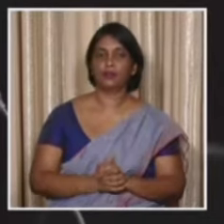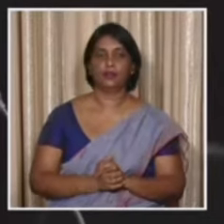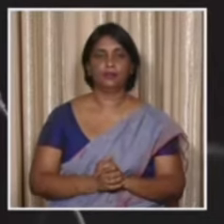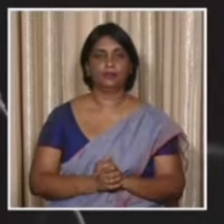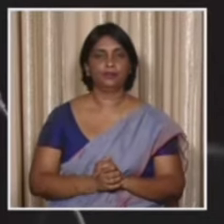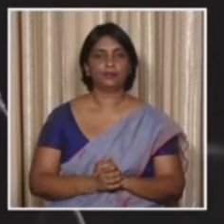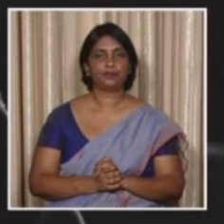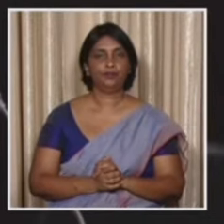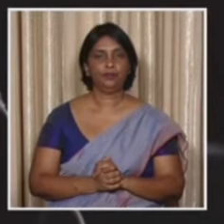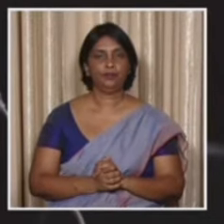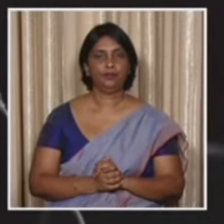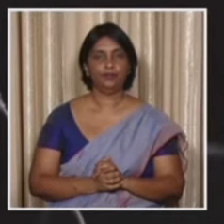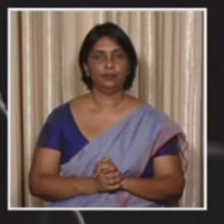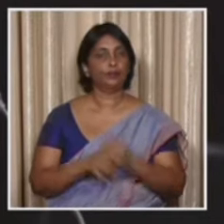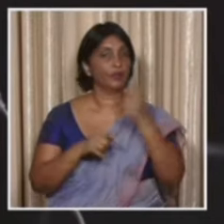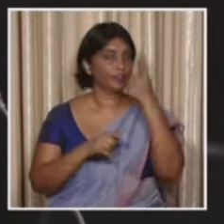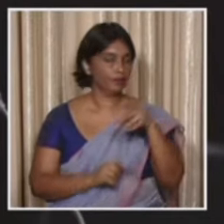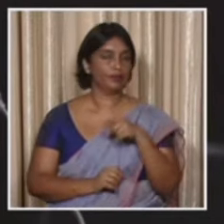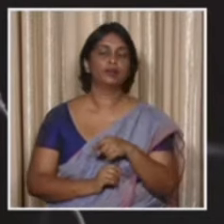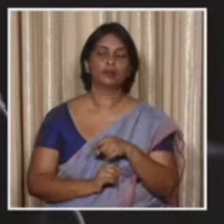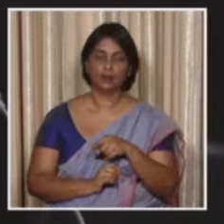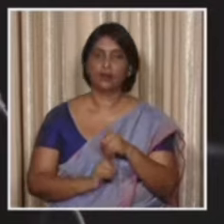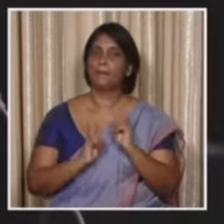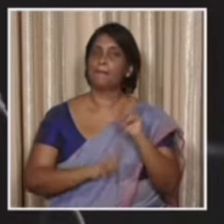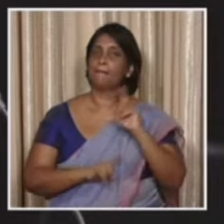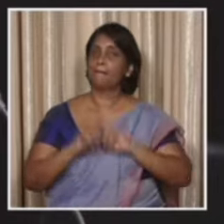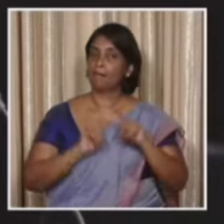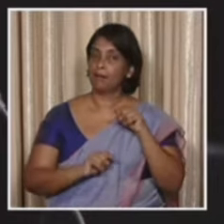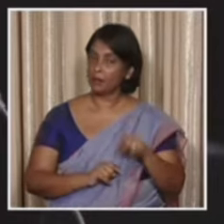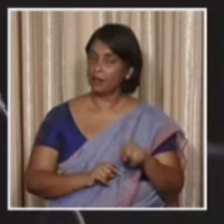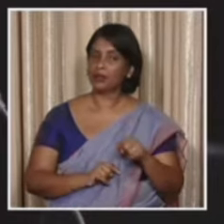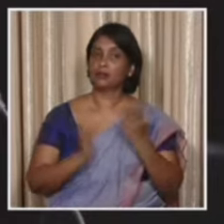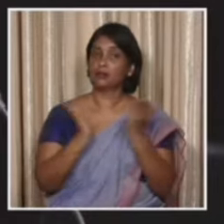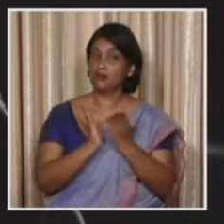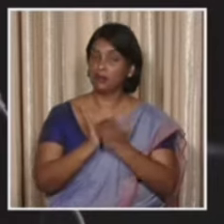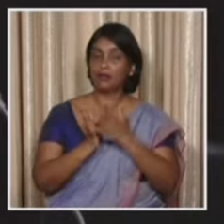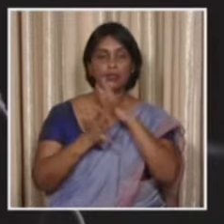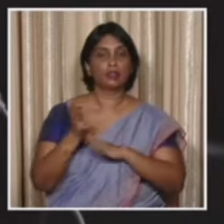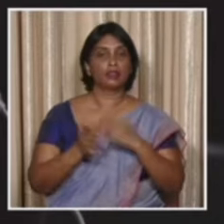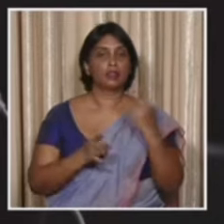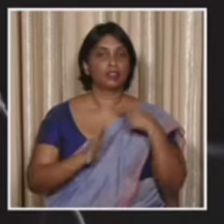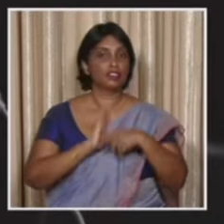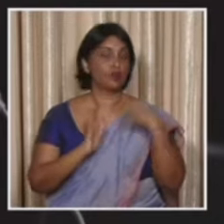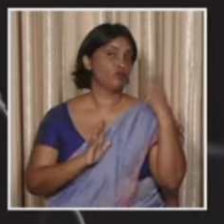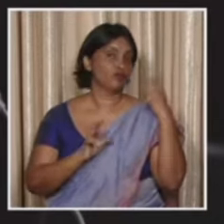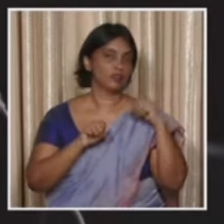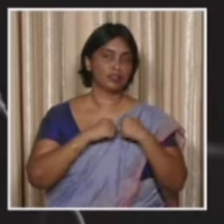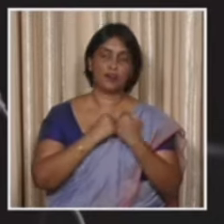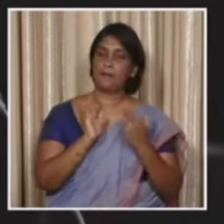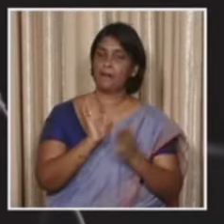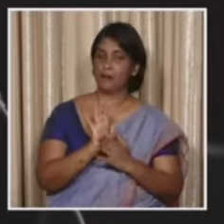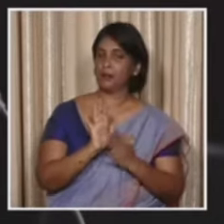பதிவு செய்யப்பட்டிருக்கிறது என்பதை நாங்கள் பெருமைப்பட்டுக் கொள்கின்ற அதே நேரம், எனக்கு இன்னுமொரு விஷயம் சம்பந்தமாகவும் அவரை பற்றி பெருமிதம் கொள்ள